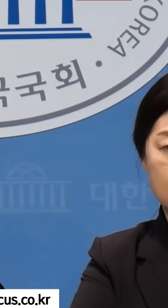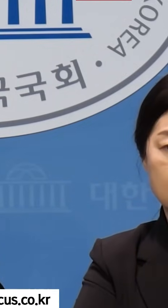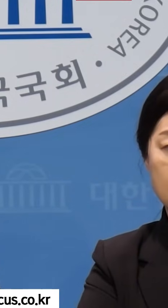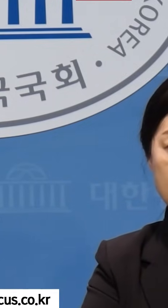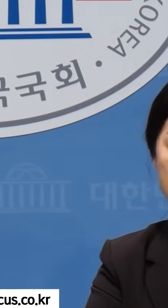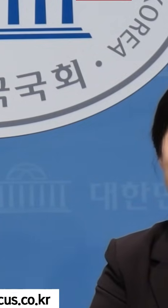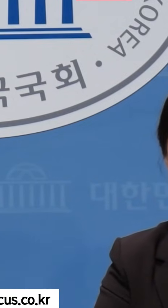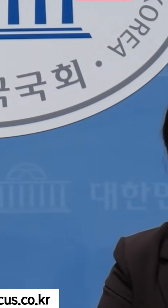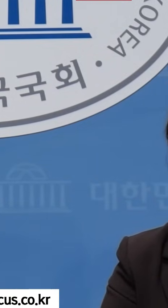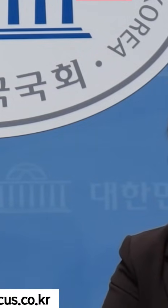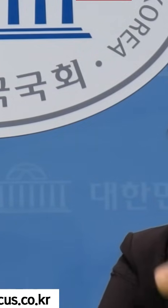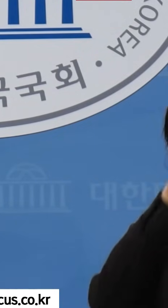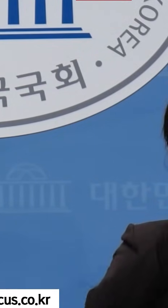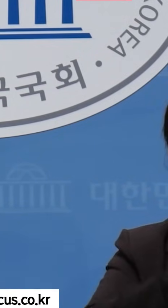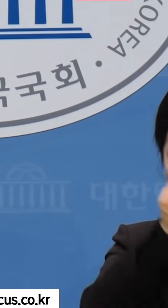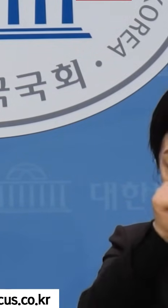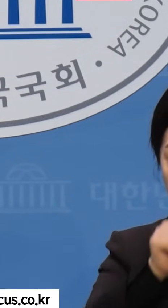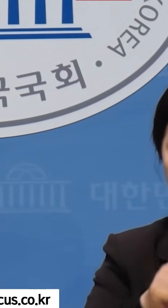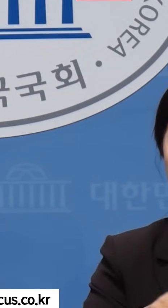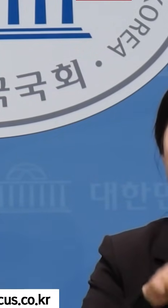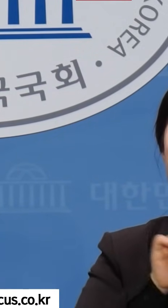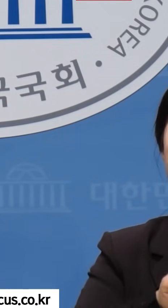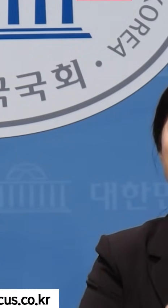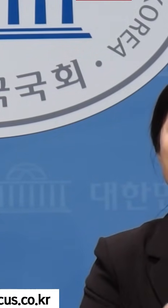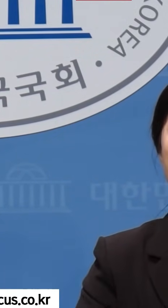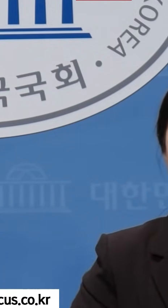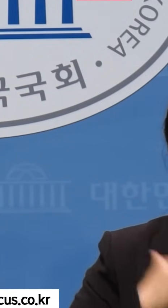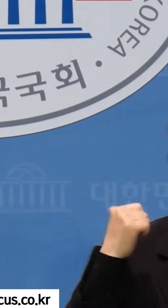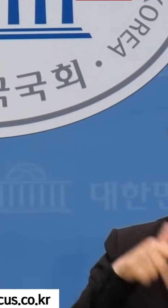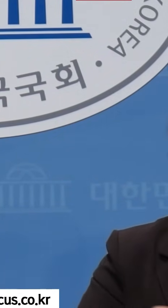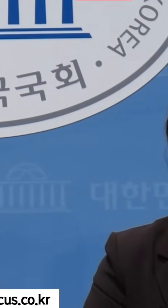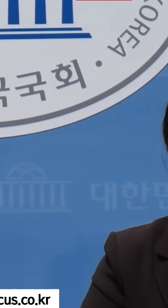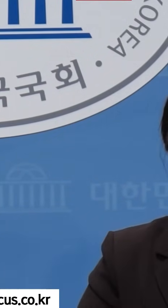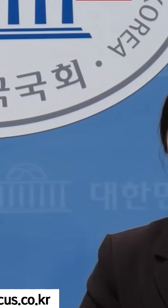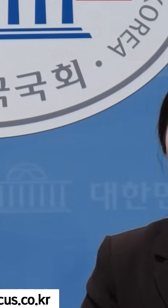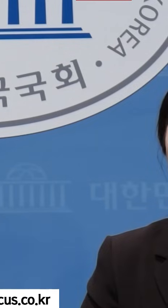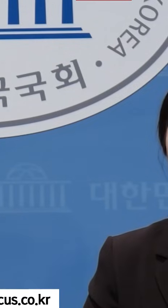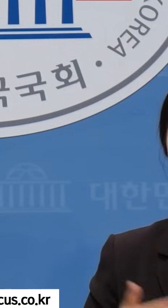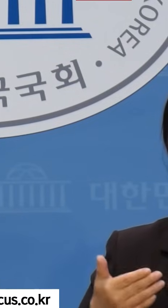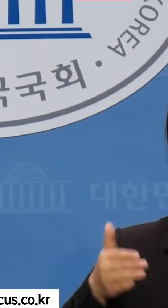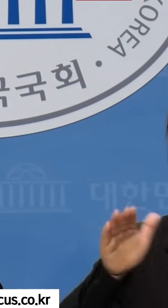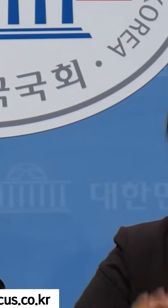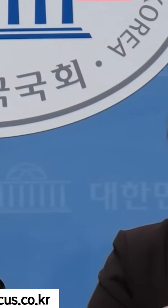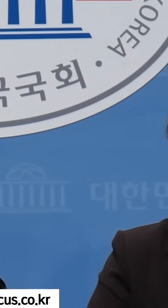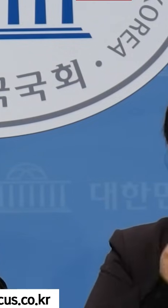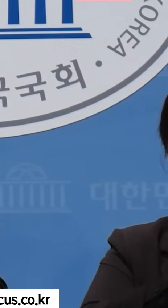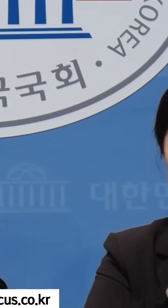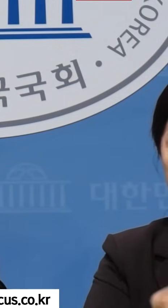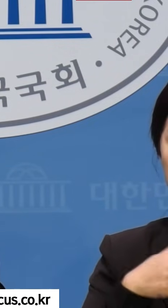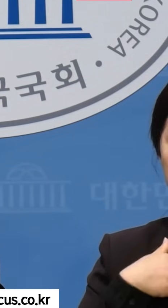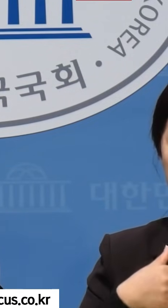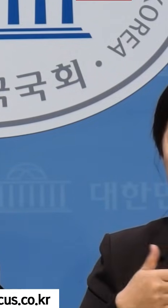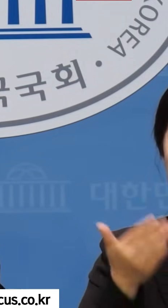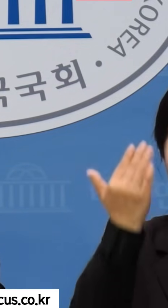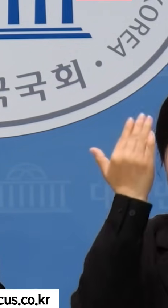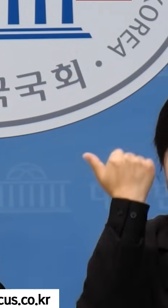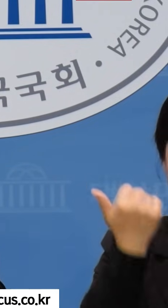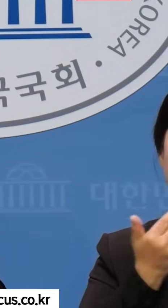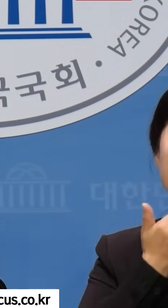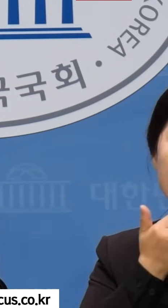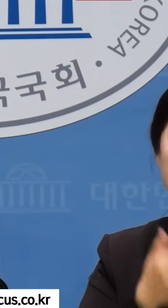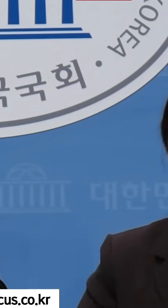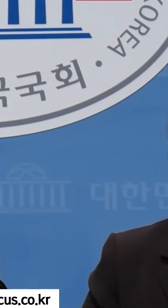정치 탄압에 분노를 금할 수 없습니다. 그러나 굴하지 않고 윤석열 검찰